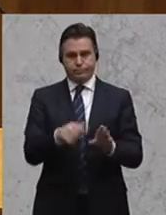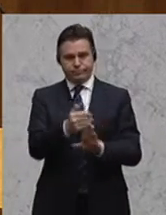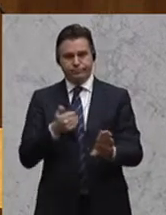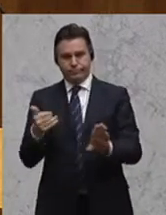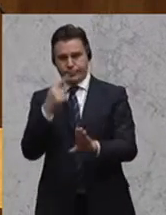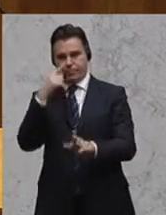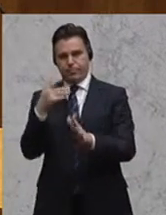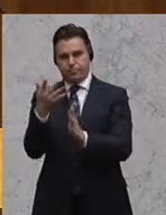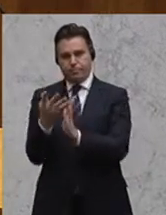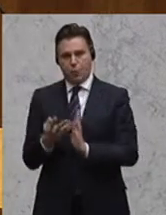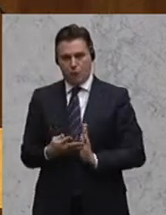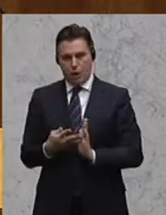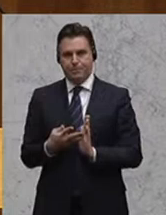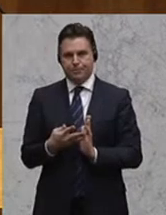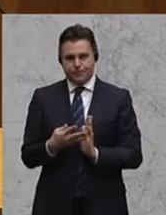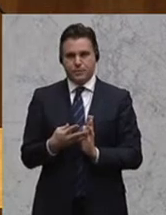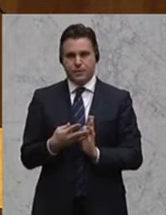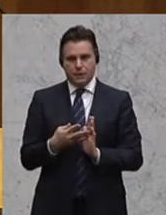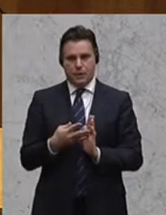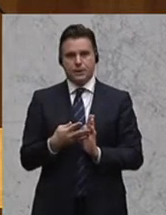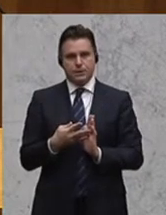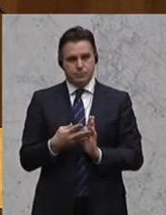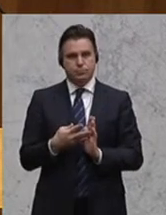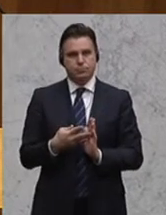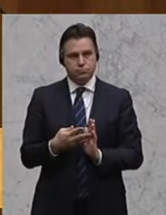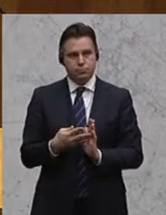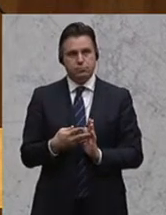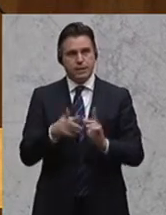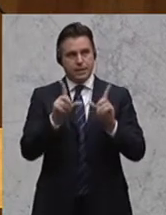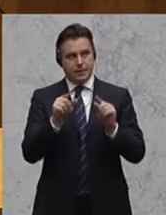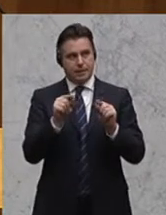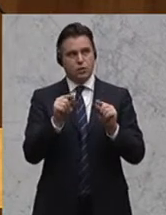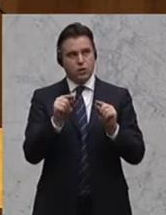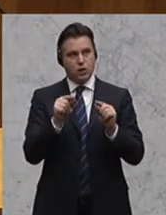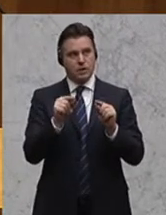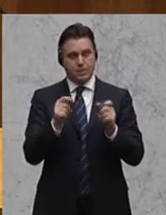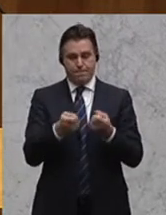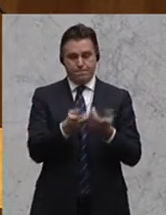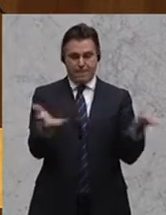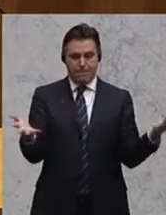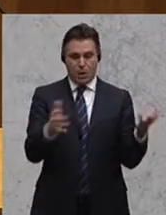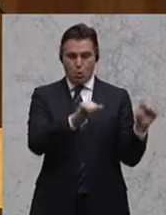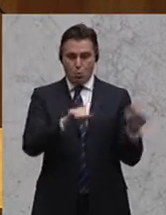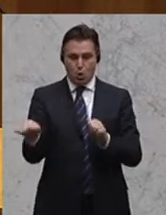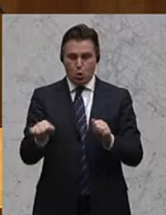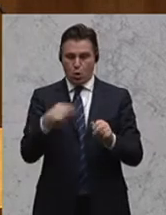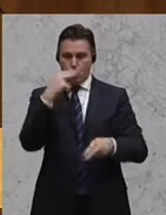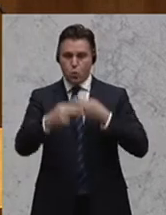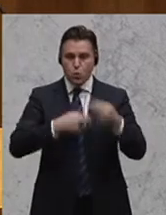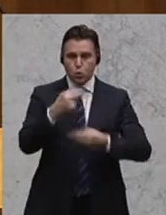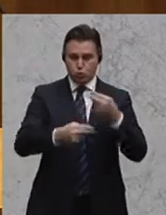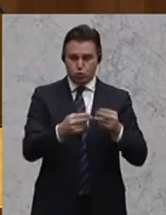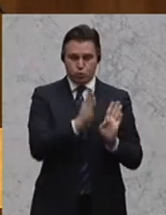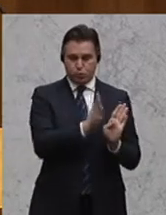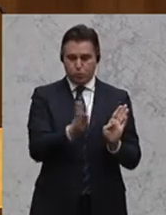Subsidiaritätsprinzip. Das bedeutet, von mehreren Möglichkeiten für Untersuchungen und